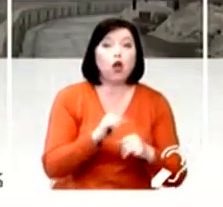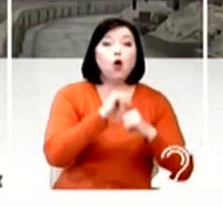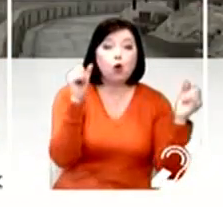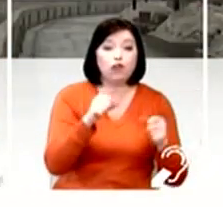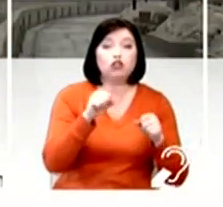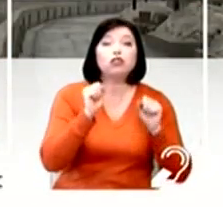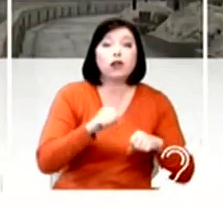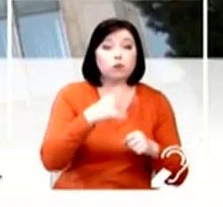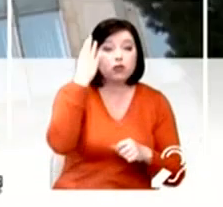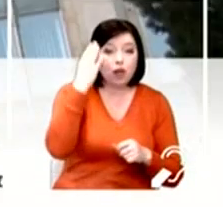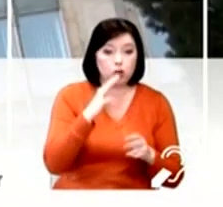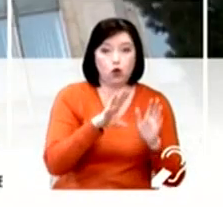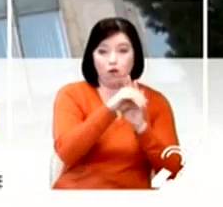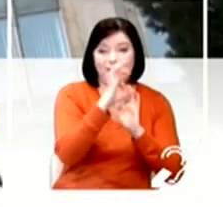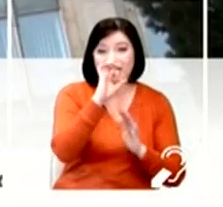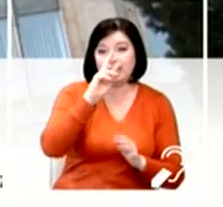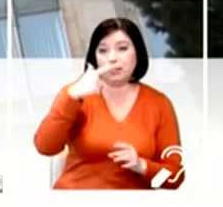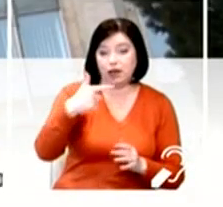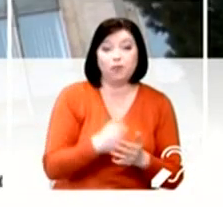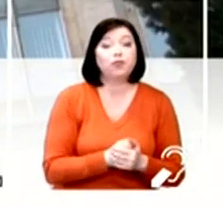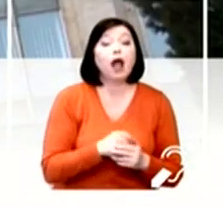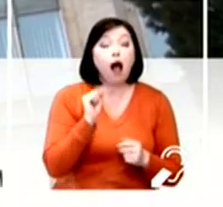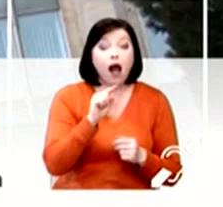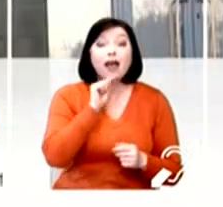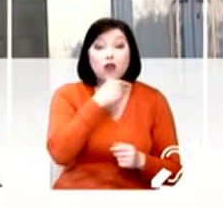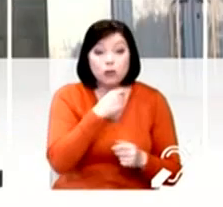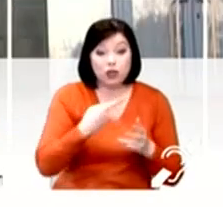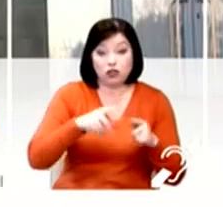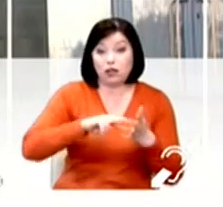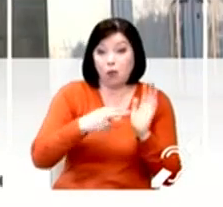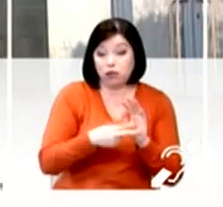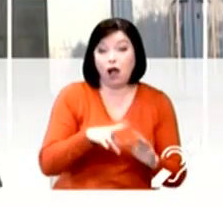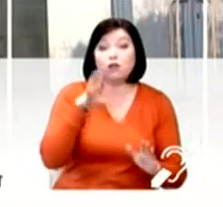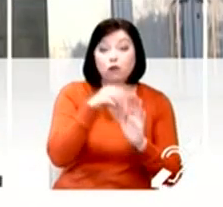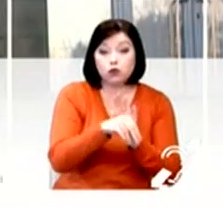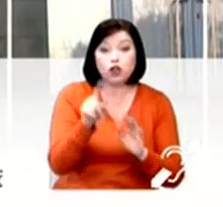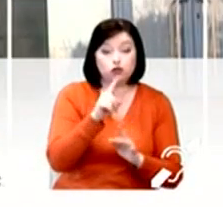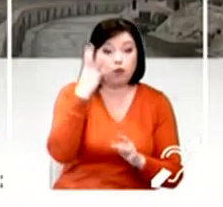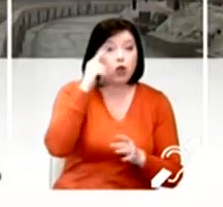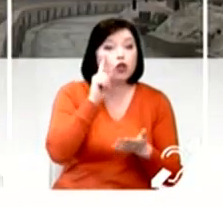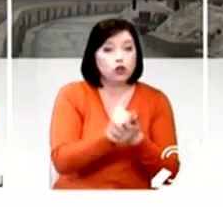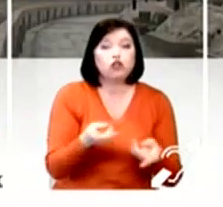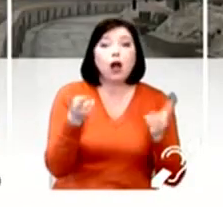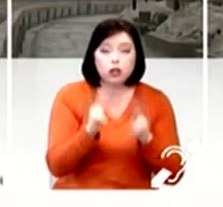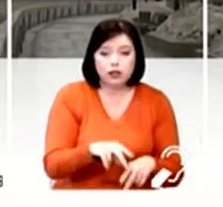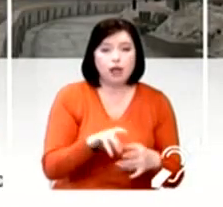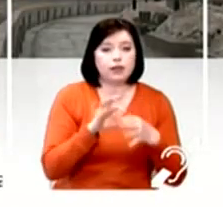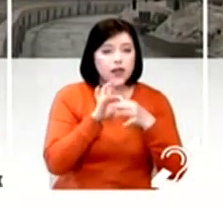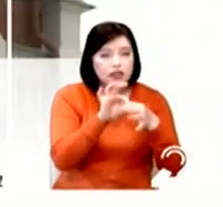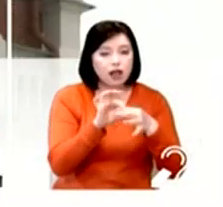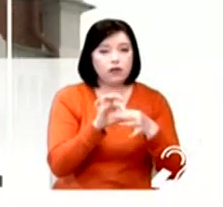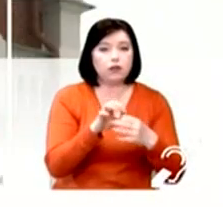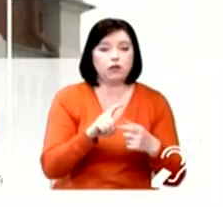a Republicii Moldova în CSI. Iar din punct de vedere economic, planul prevede ca Republica Moldova trebuie să rămână dependentă de